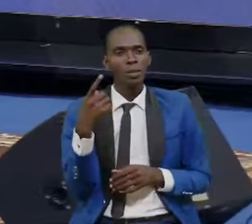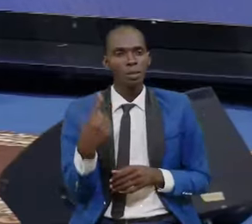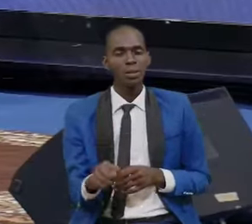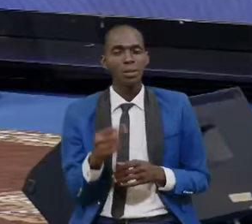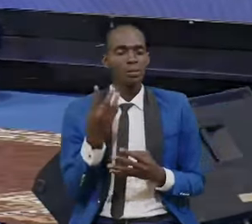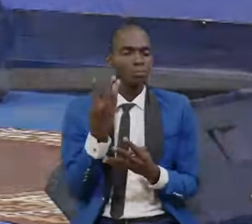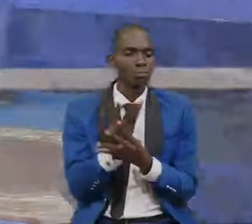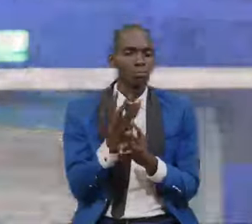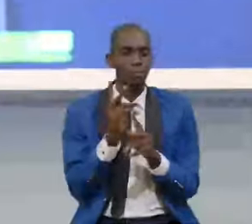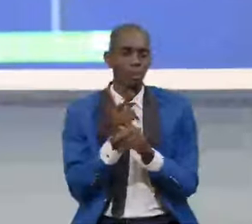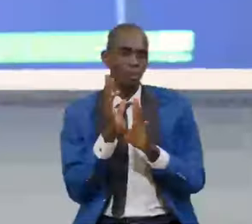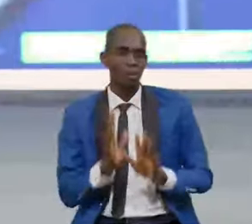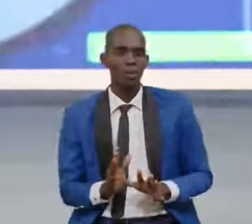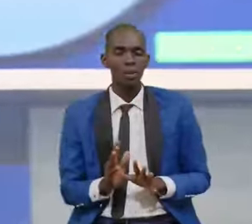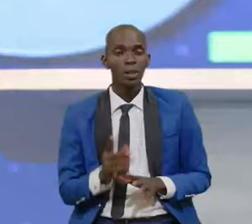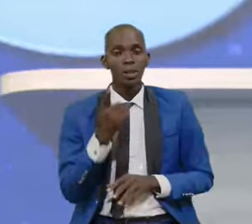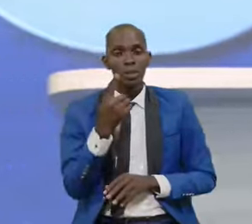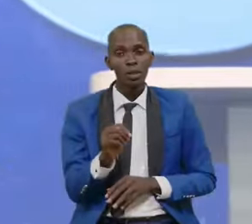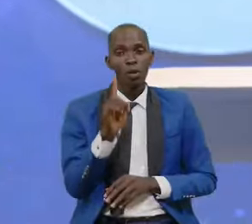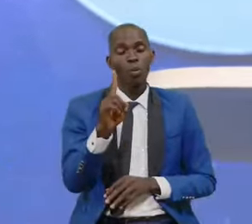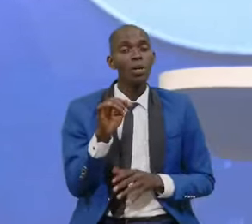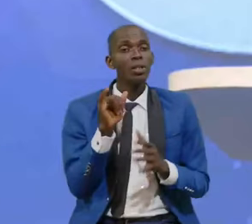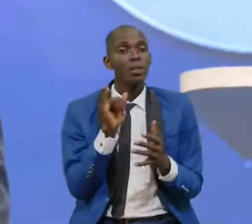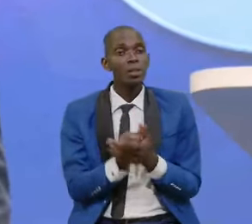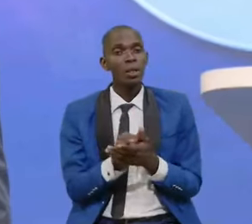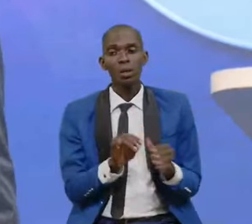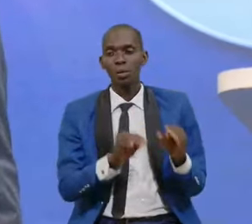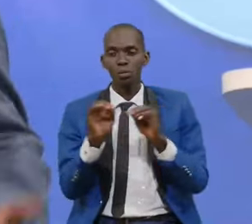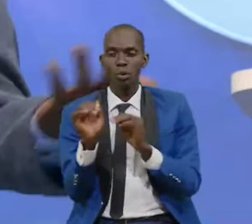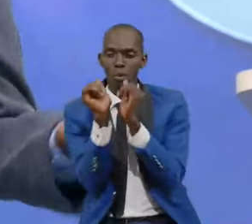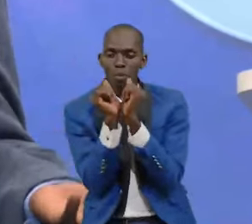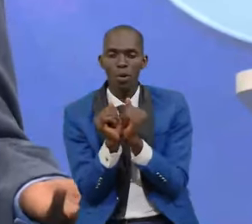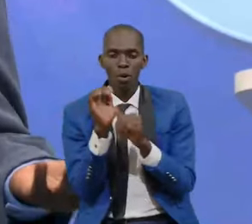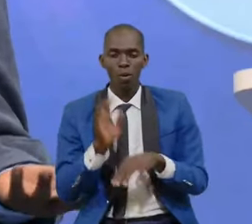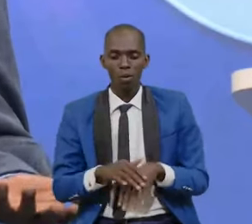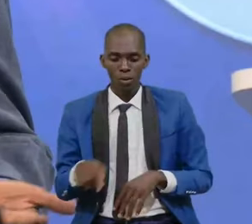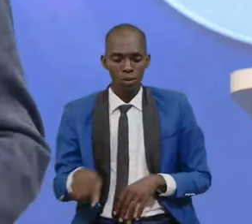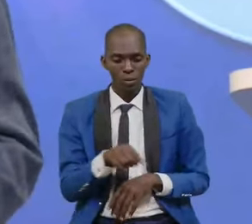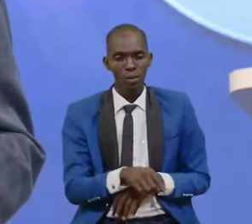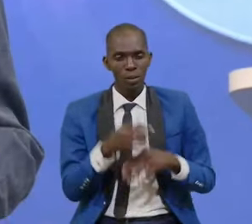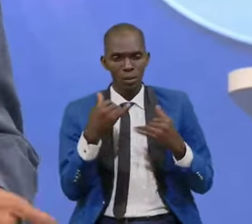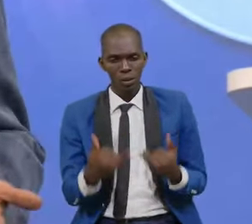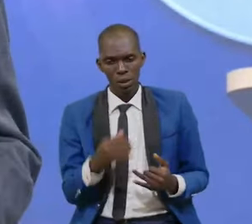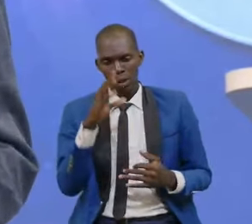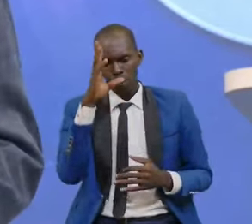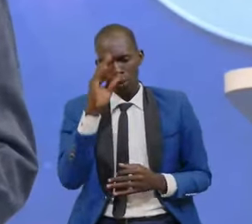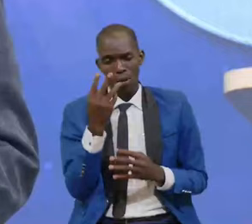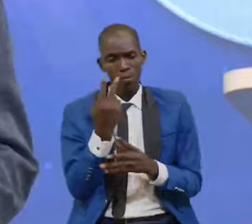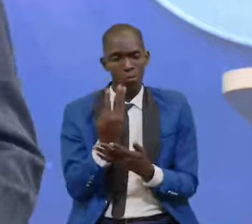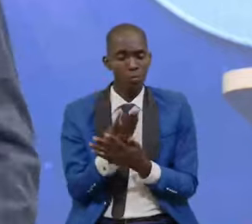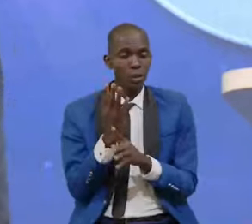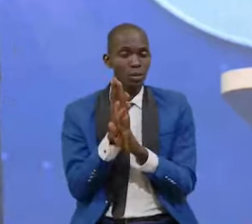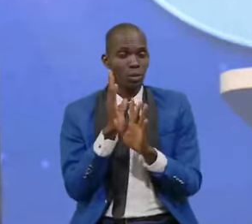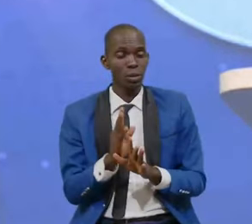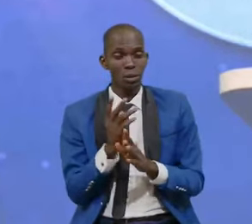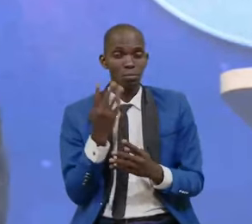Le geôlier philippien qui avait mis les liens à leurs pieds, il les fit sortir. Il a vu que